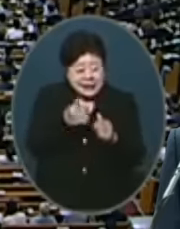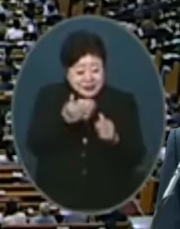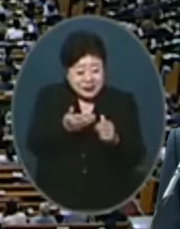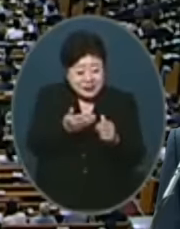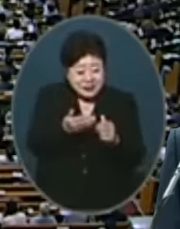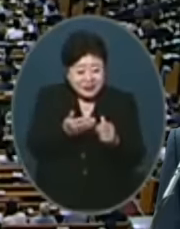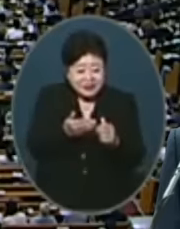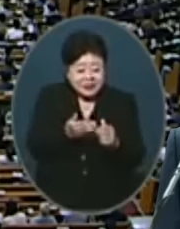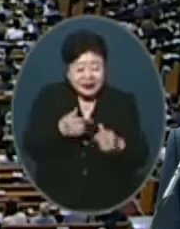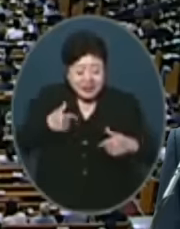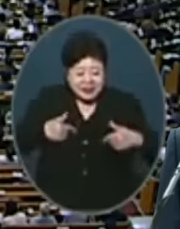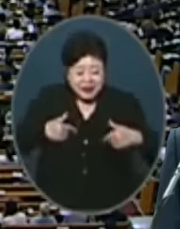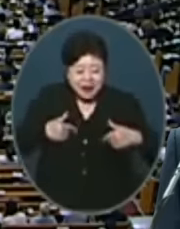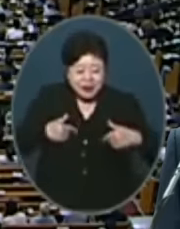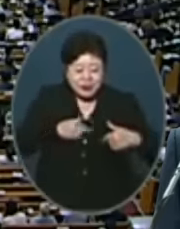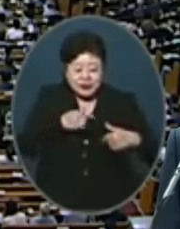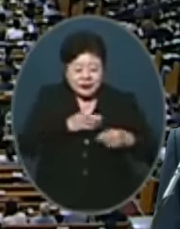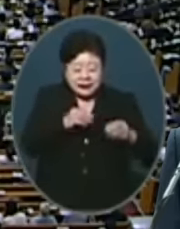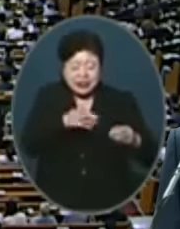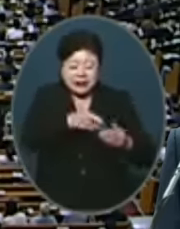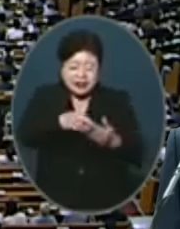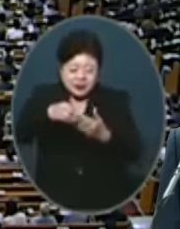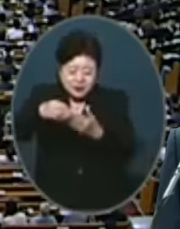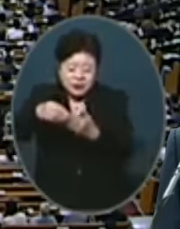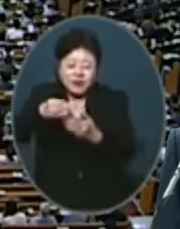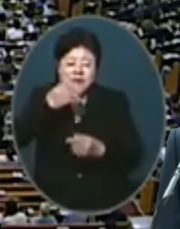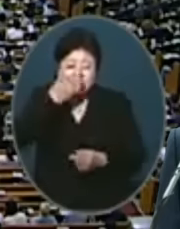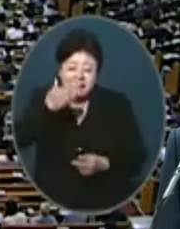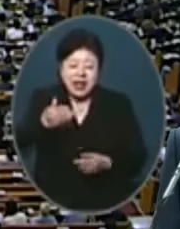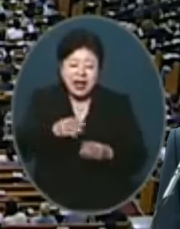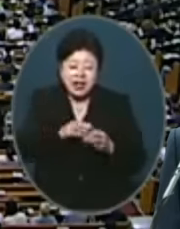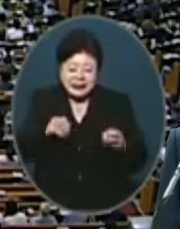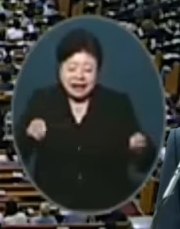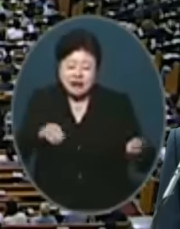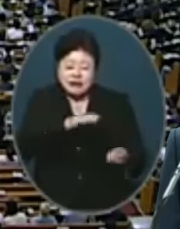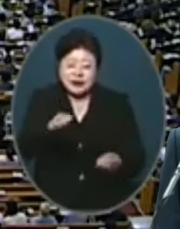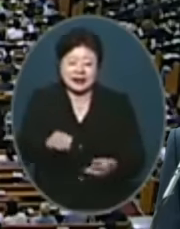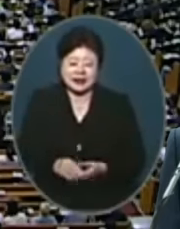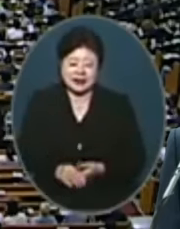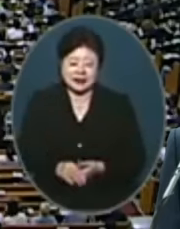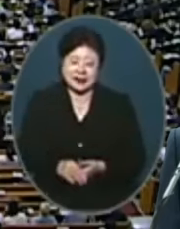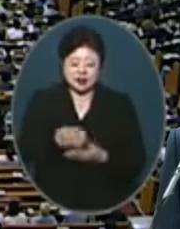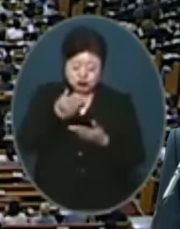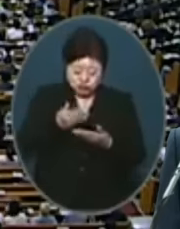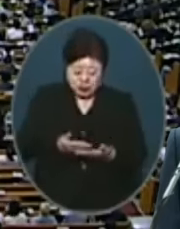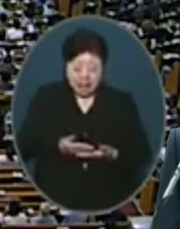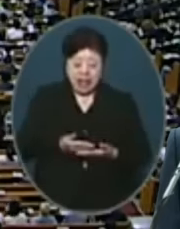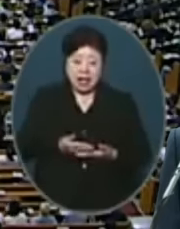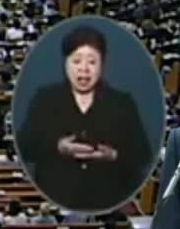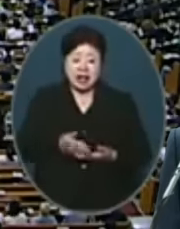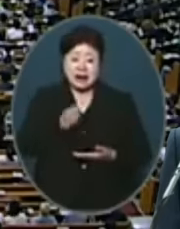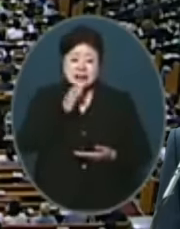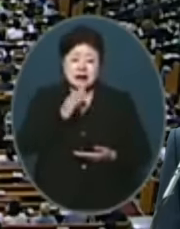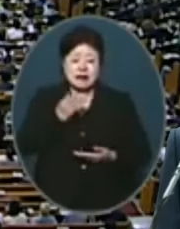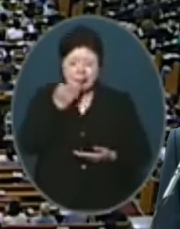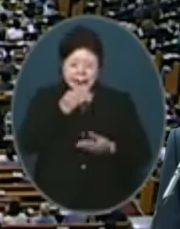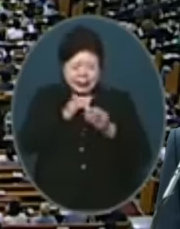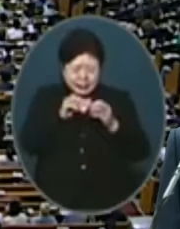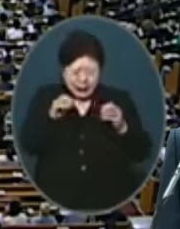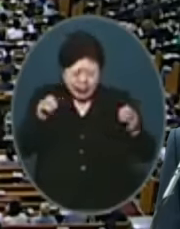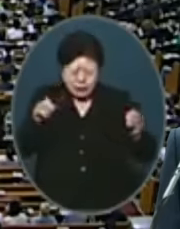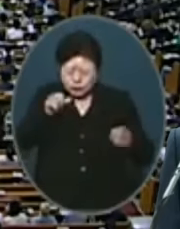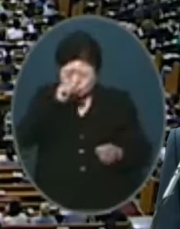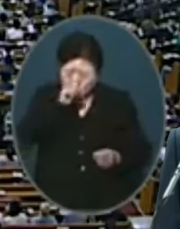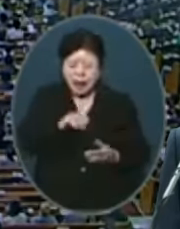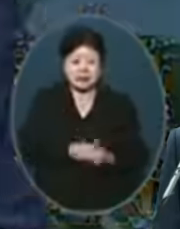하나님께서 기뻐하시면 우리를 그 땅으로 인도하여 들이시고 그 땅을 우리에게 주시리라. 과연 젖과 꿀이 흐르는